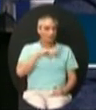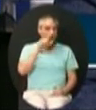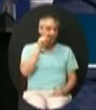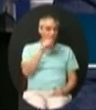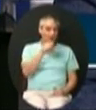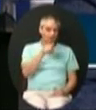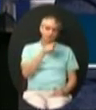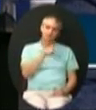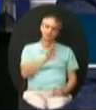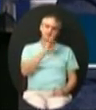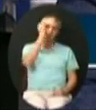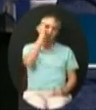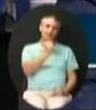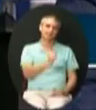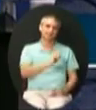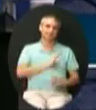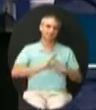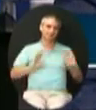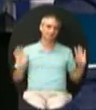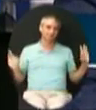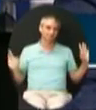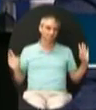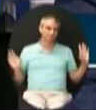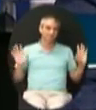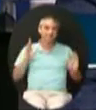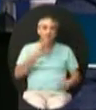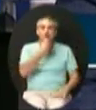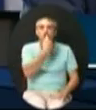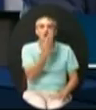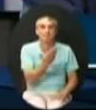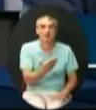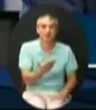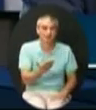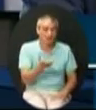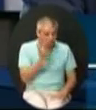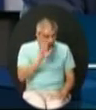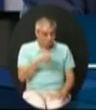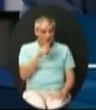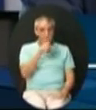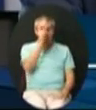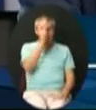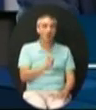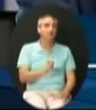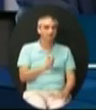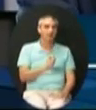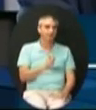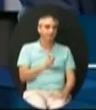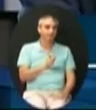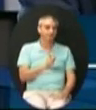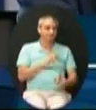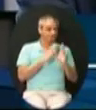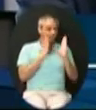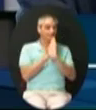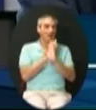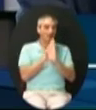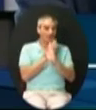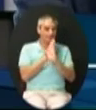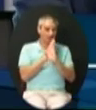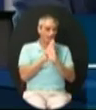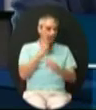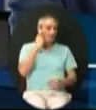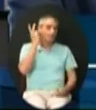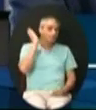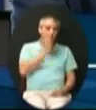עליך, זה רצח. זה מה שנאמר. עכשיו, גם אם הוא אדם שמחבל,